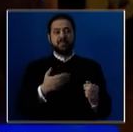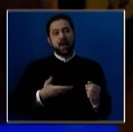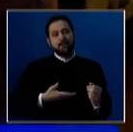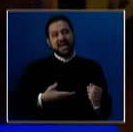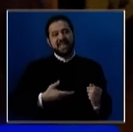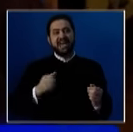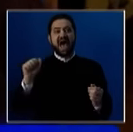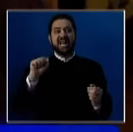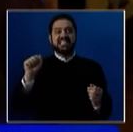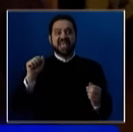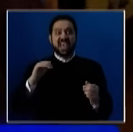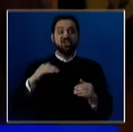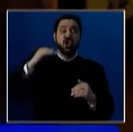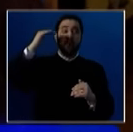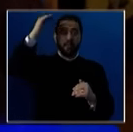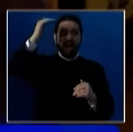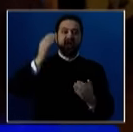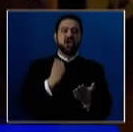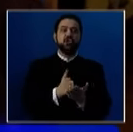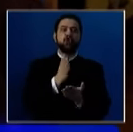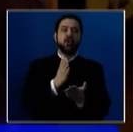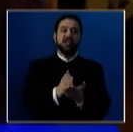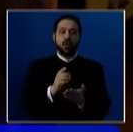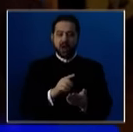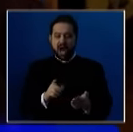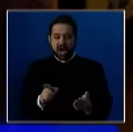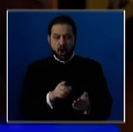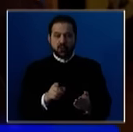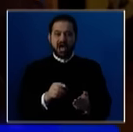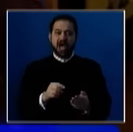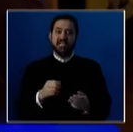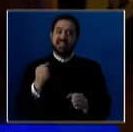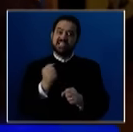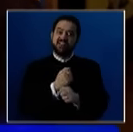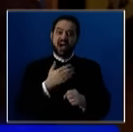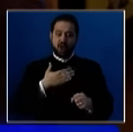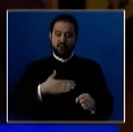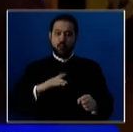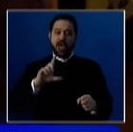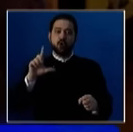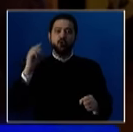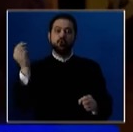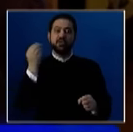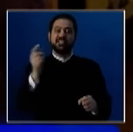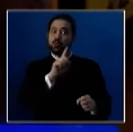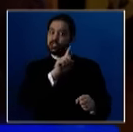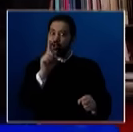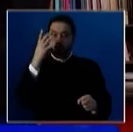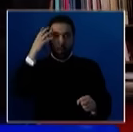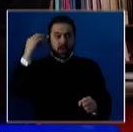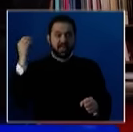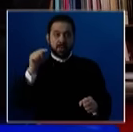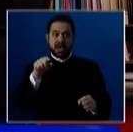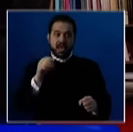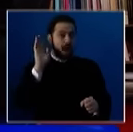Ava Arsenie cel Mare întotdeauna a căutat să împlinească voia lui Dumnezeu. Să nu uităm că el a